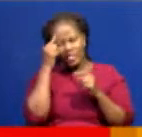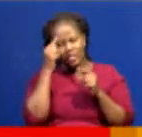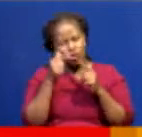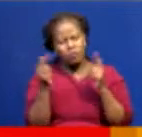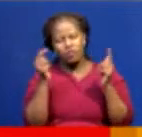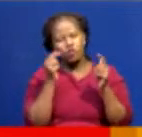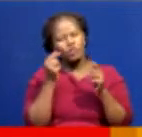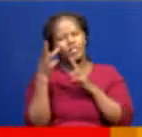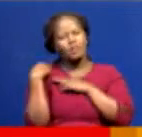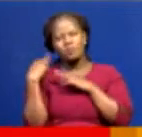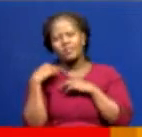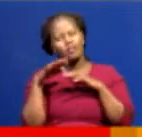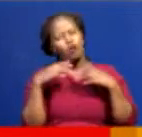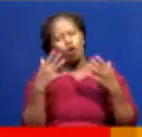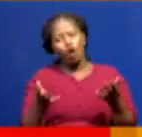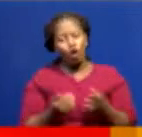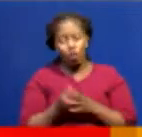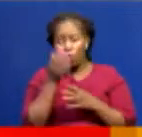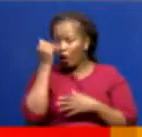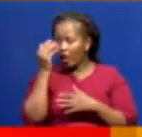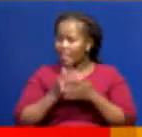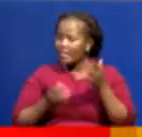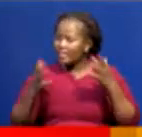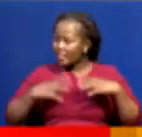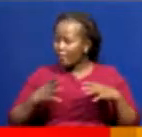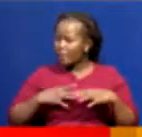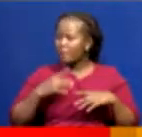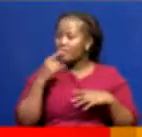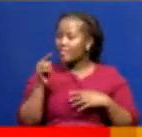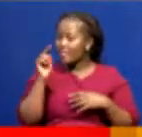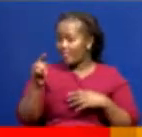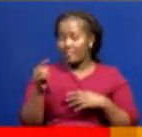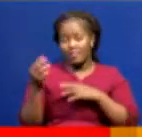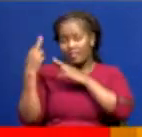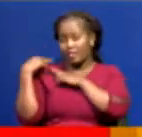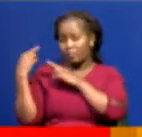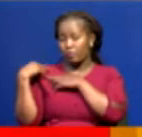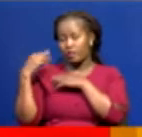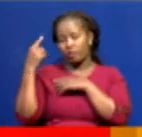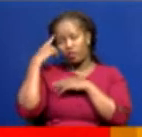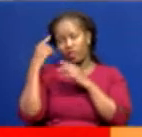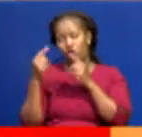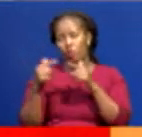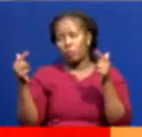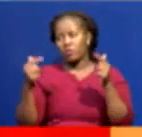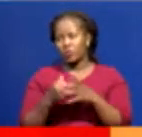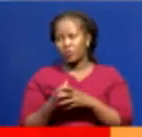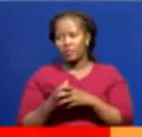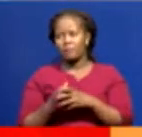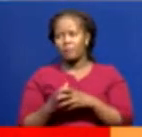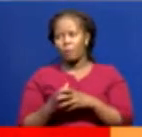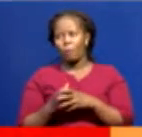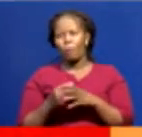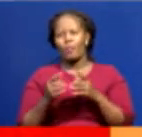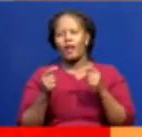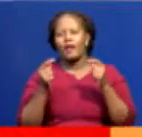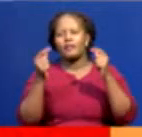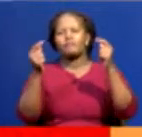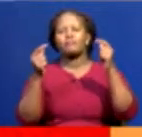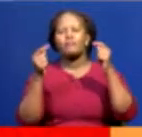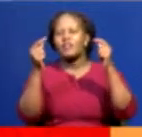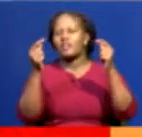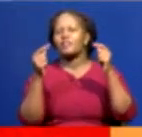wewe unaichukulia vipi? Manake kuna wale ambao watasema ni mojo wapo ya jukumu la upinzani. Maandamano haya si,